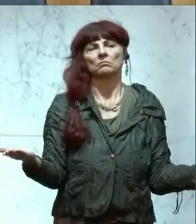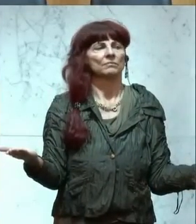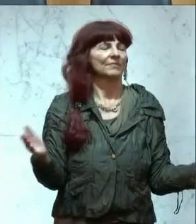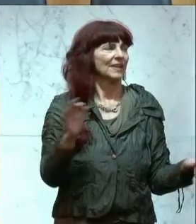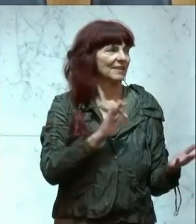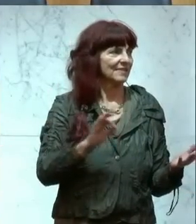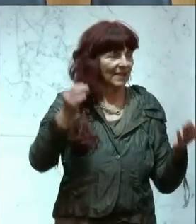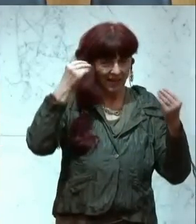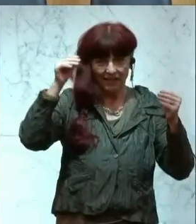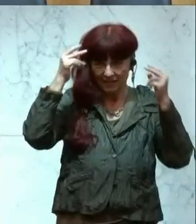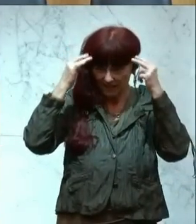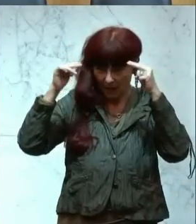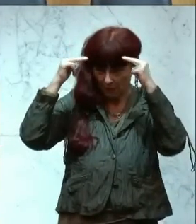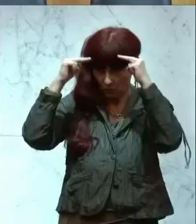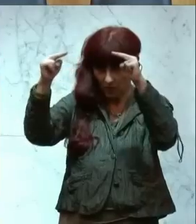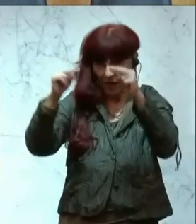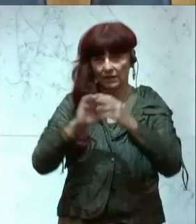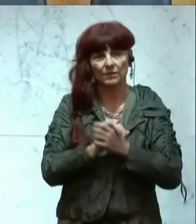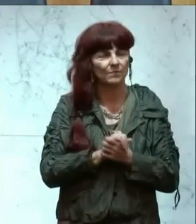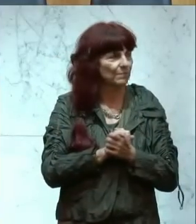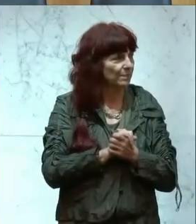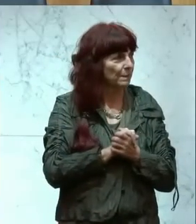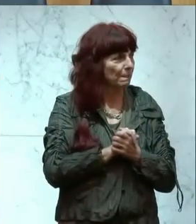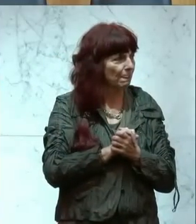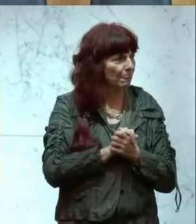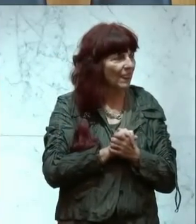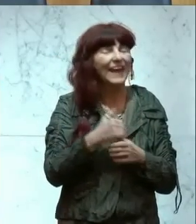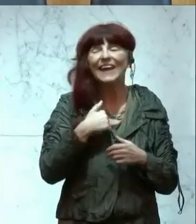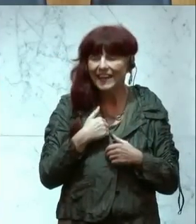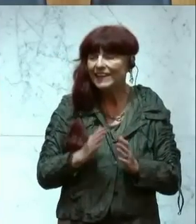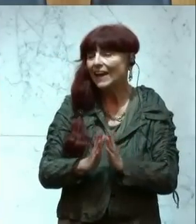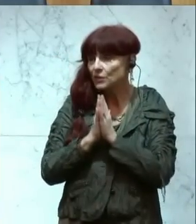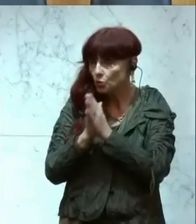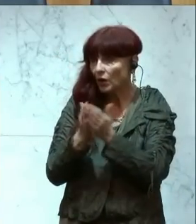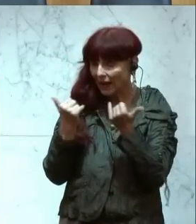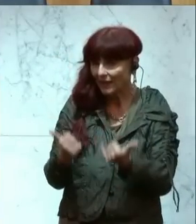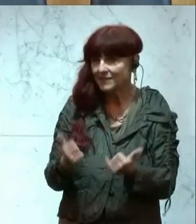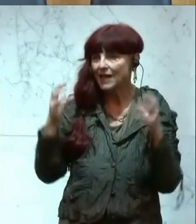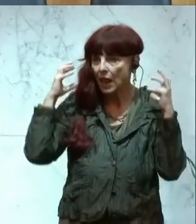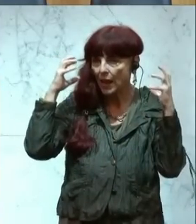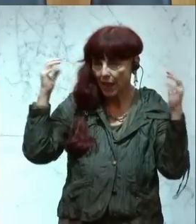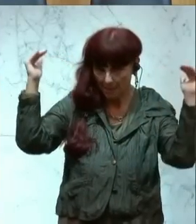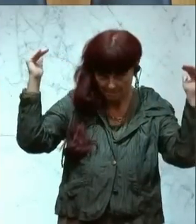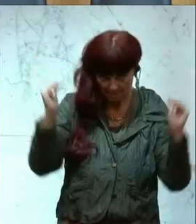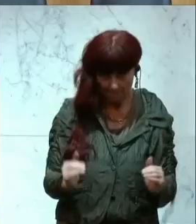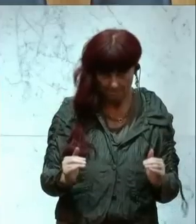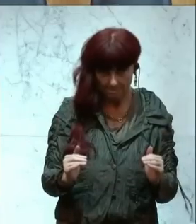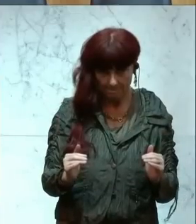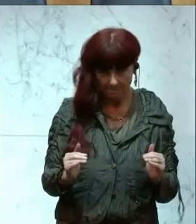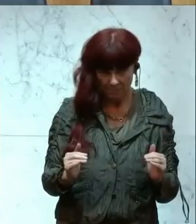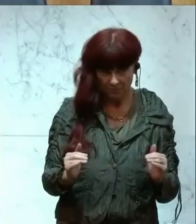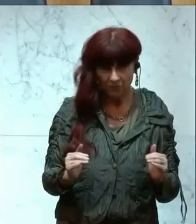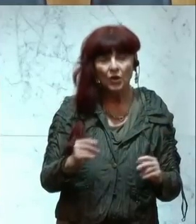sehr geehrten Damen und Herren, ich würde ersuchen, dass wir den Lärmpegel im Saal wieder ein wenig